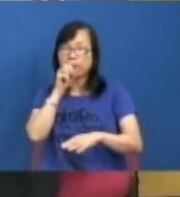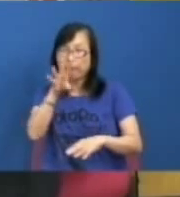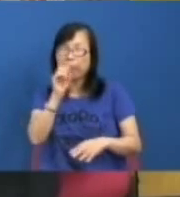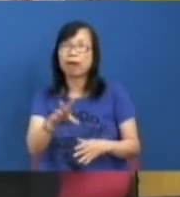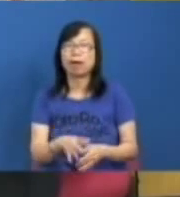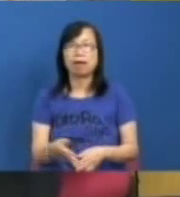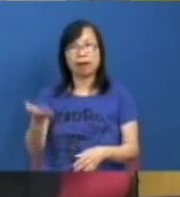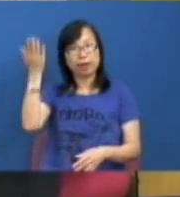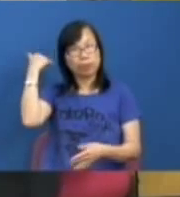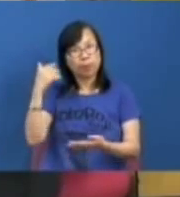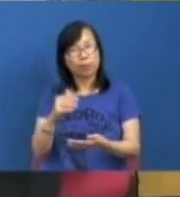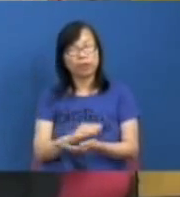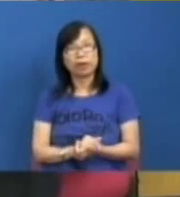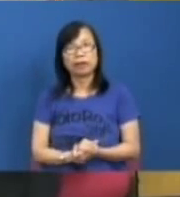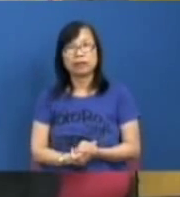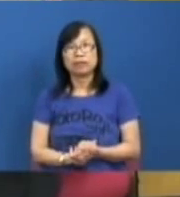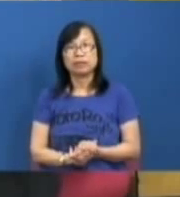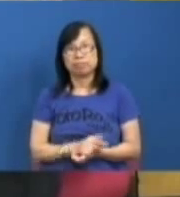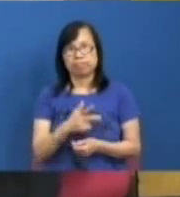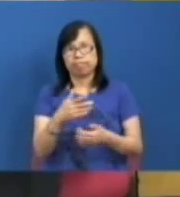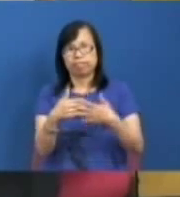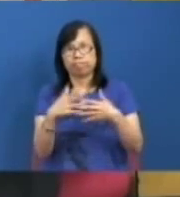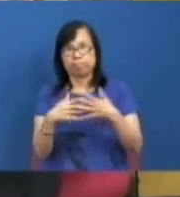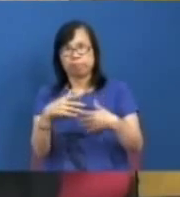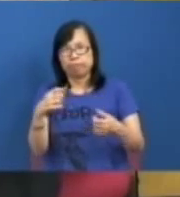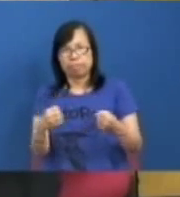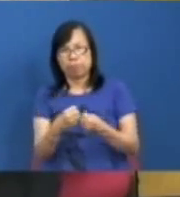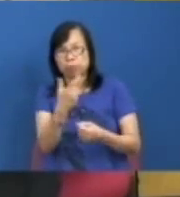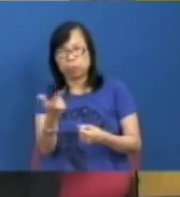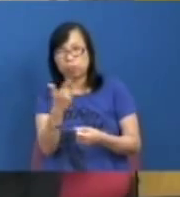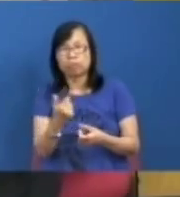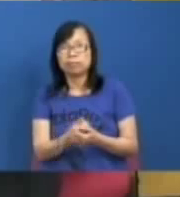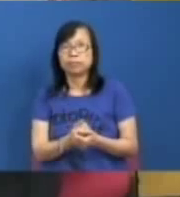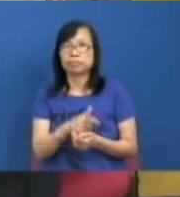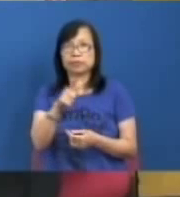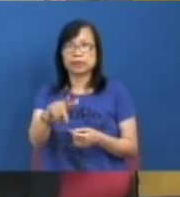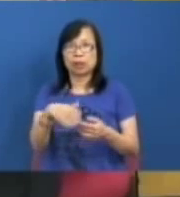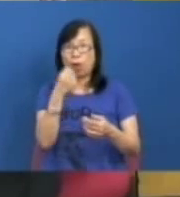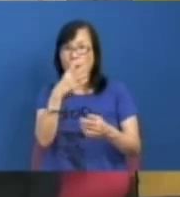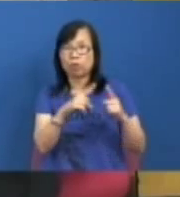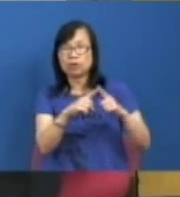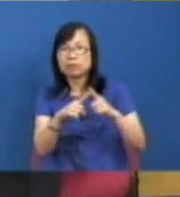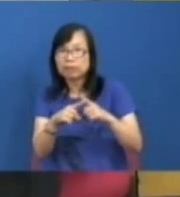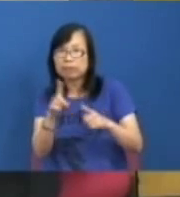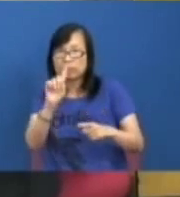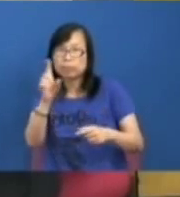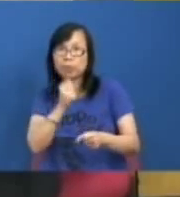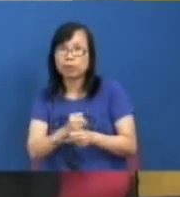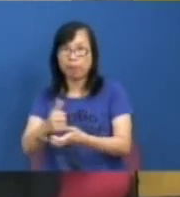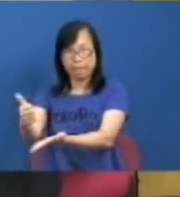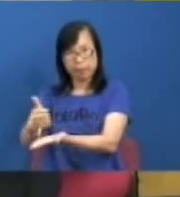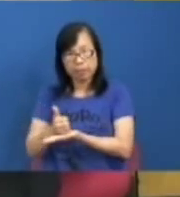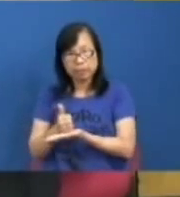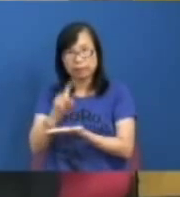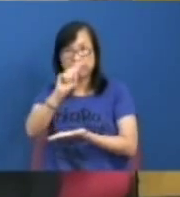去啦，如果你話其實呢啲個案都好多， 係 第一件事咧，就係究竟個居民要點樣做，或者聘用乜